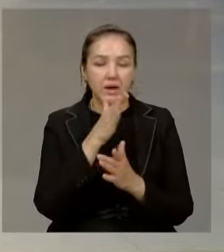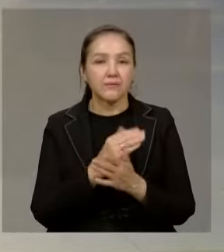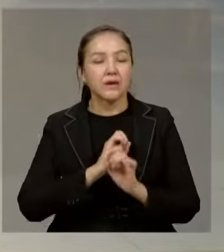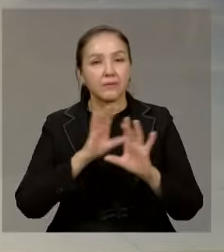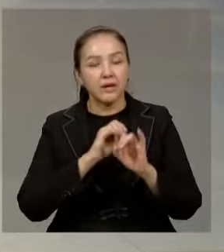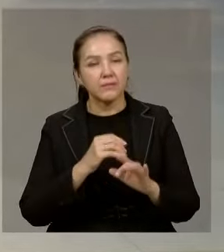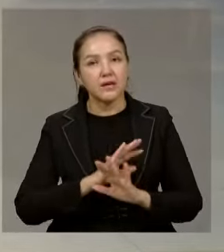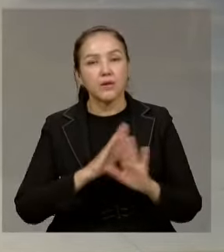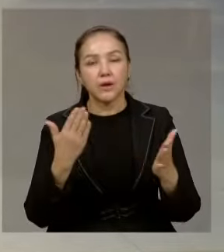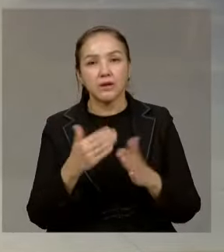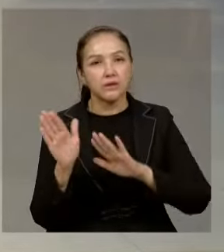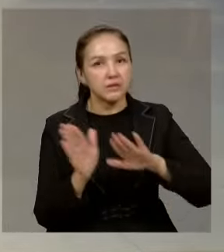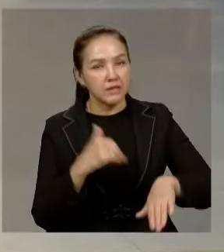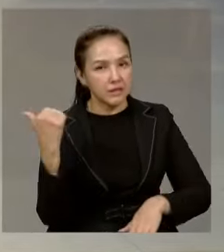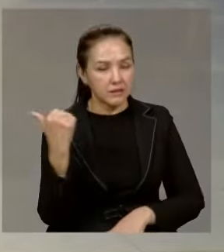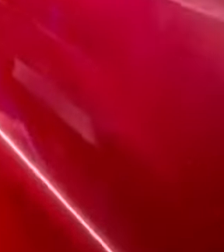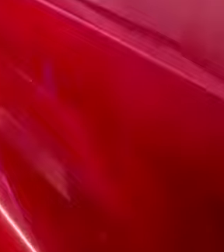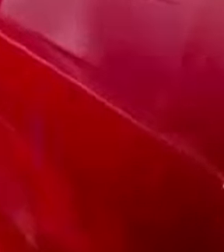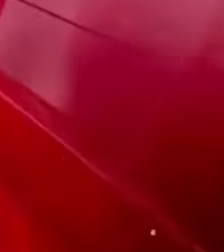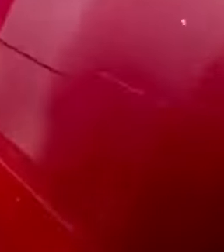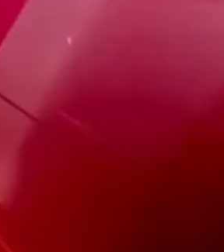расскажем вам о событиях уходящей